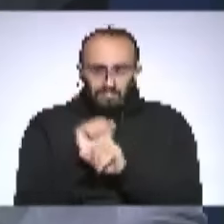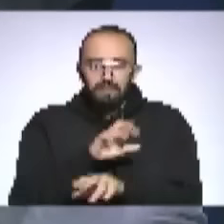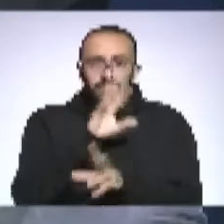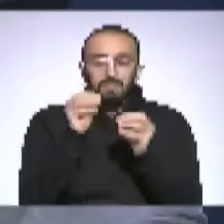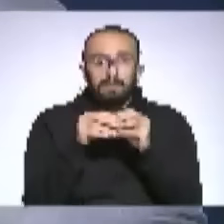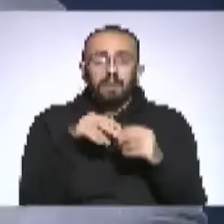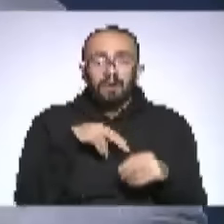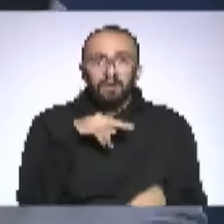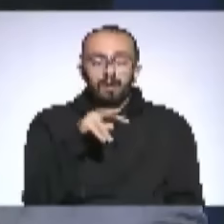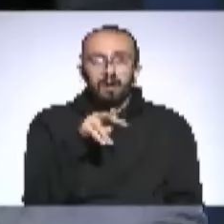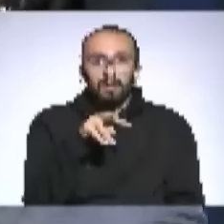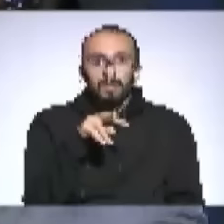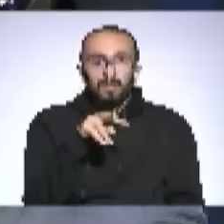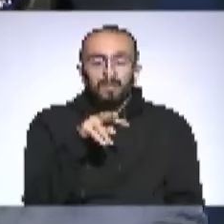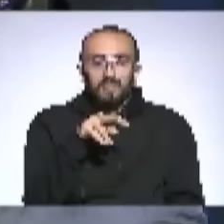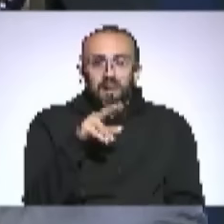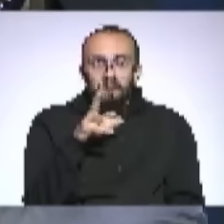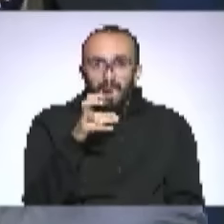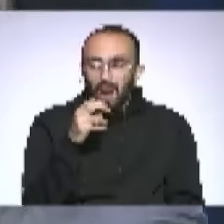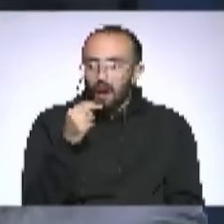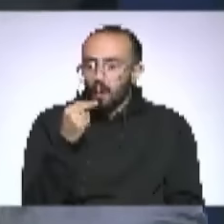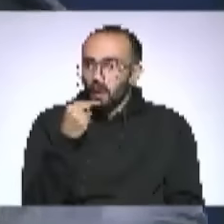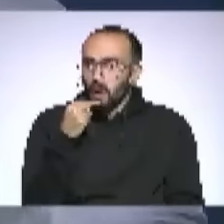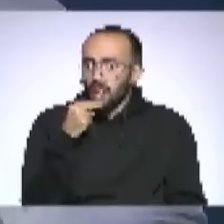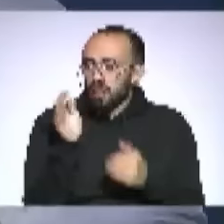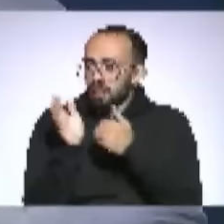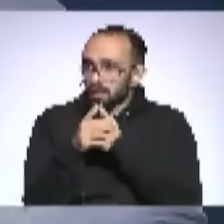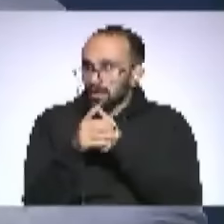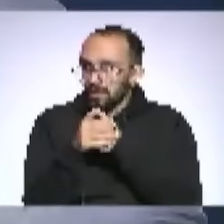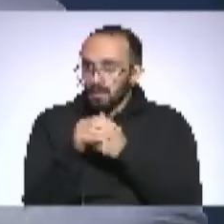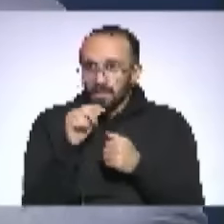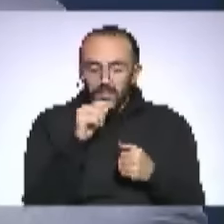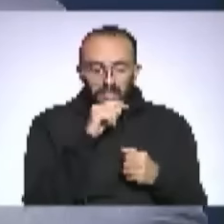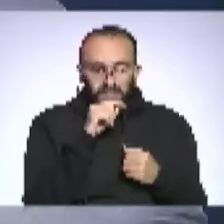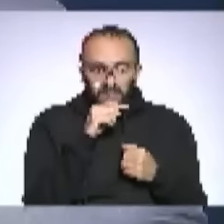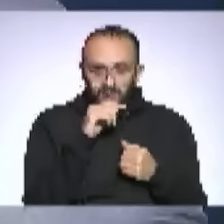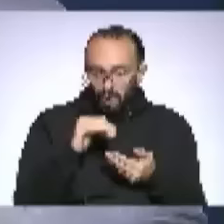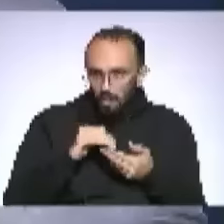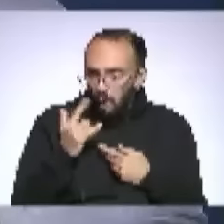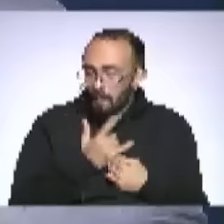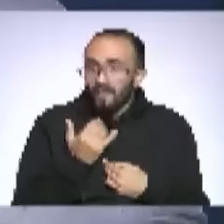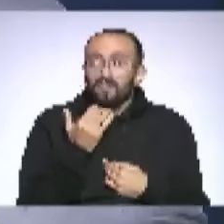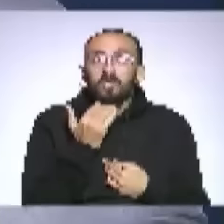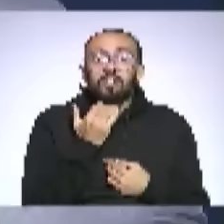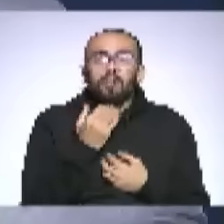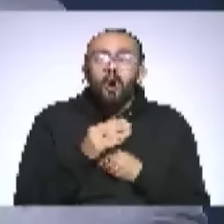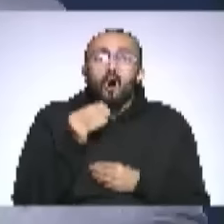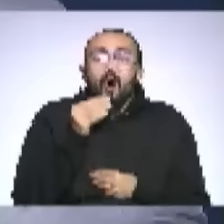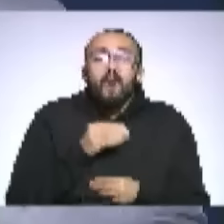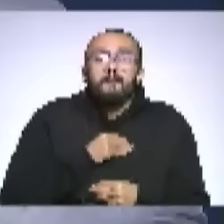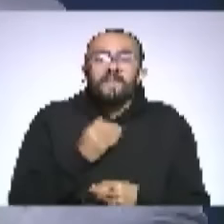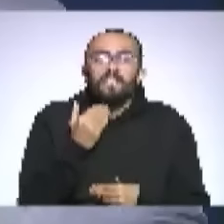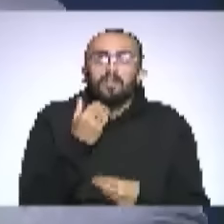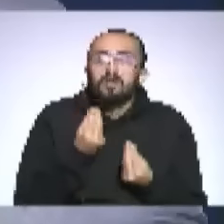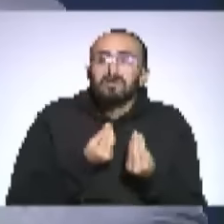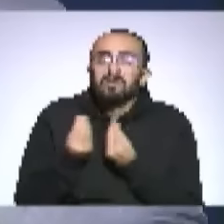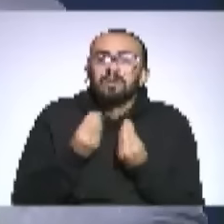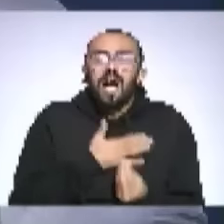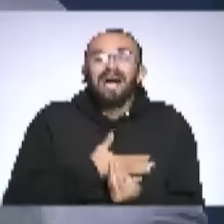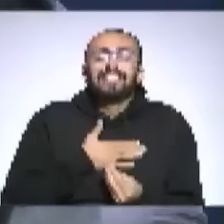بدفعها كمان للانحراف ده هو ده اللي انا كنت بسال عليه واحده محتاجه حب محرومه من الحب محرومه من